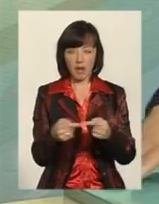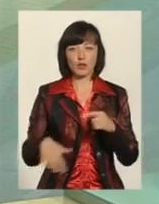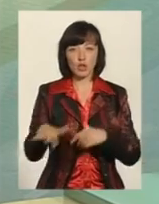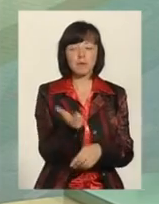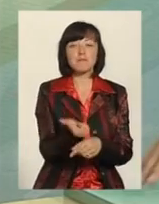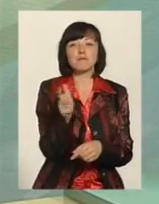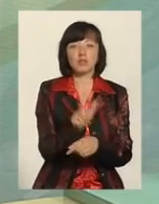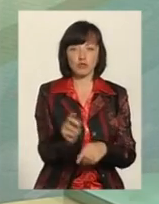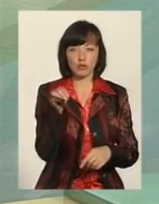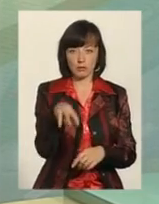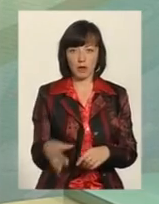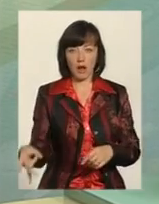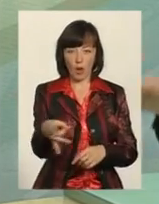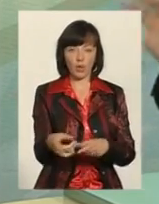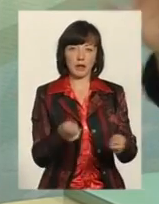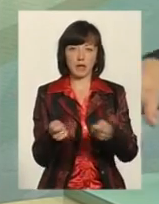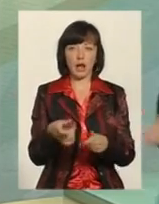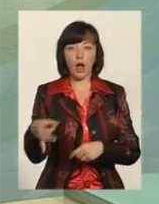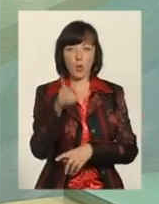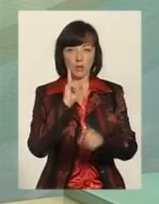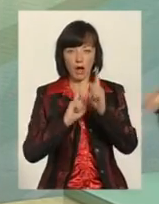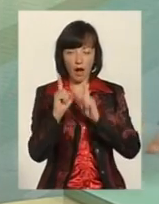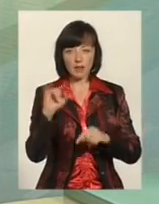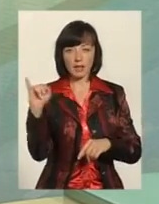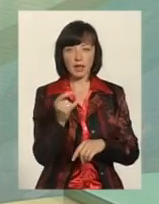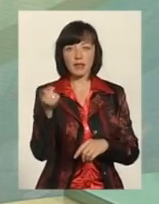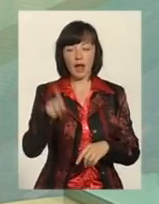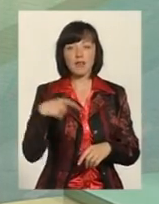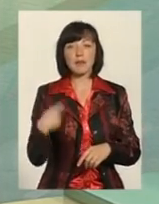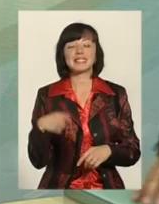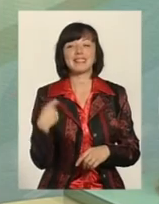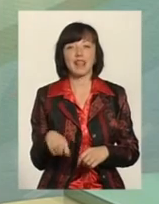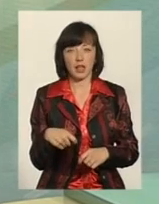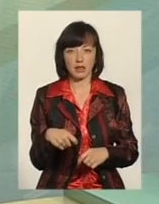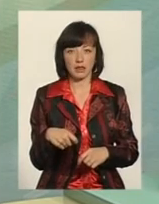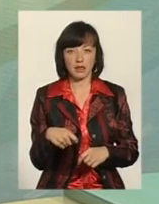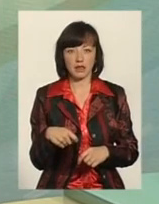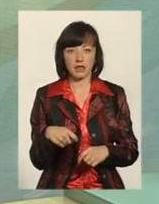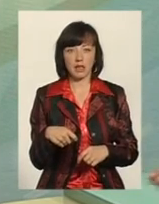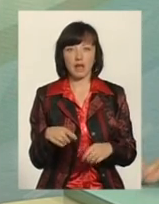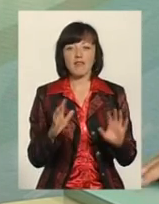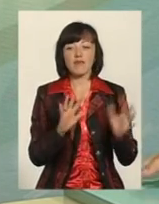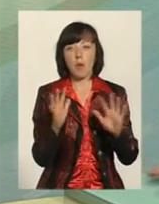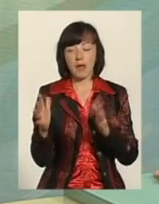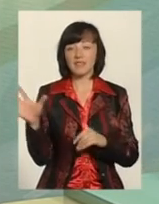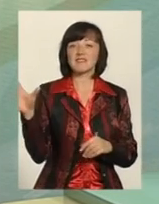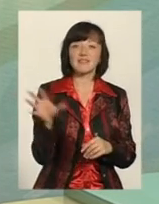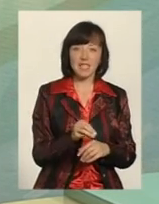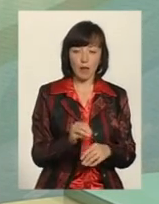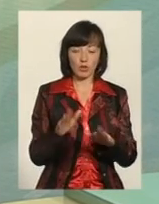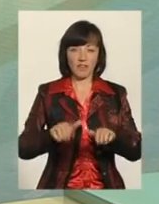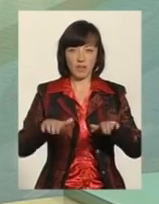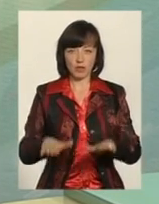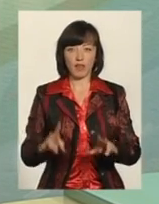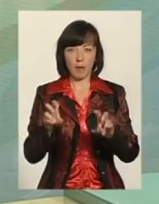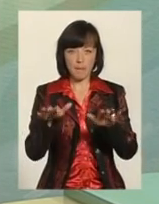Більшу, ніж районна адміністрація, районна рада і навіть президент в якихось моментах. Тобто все буде вирішуватись